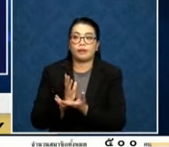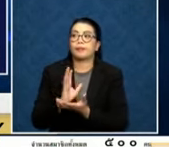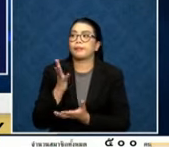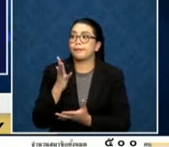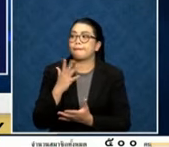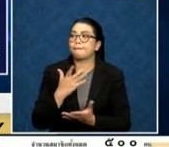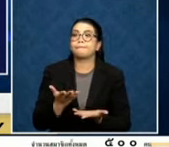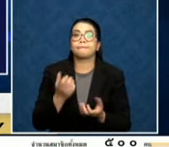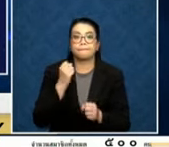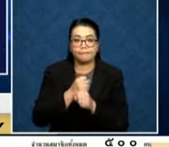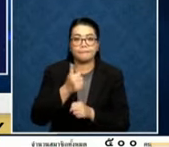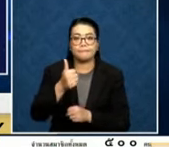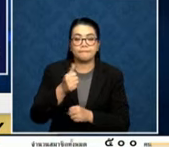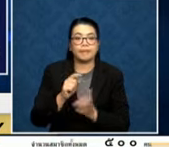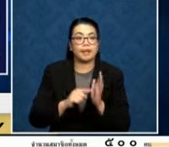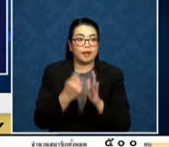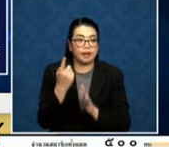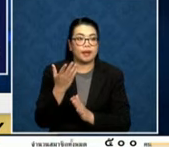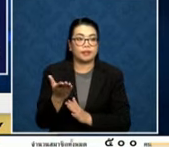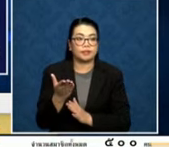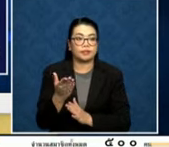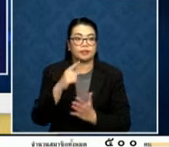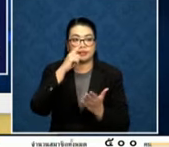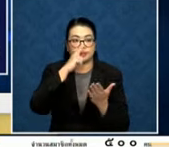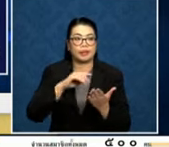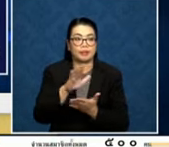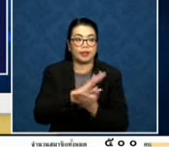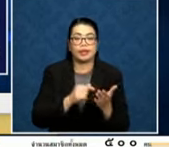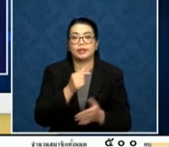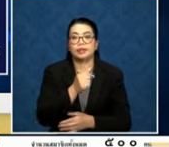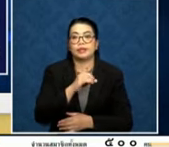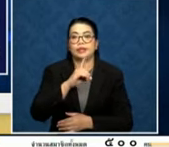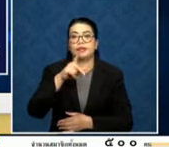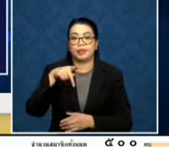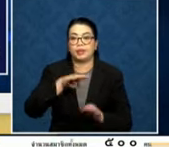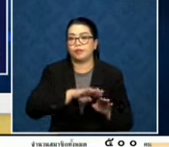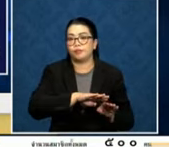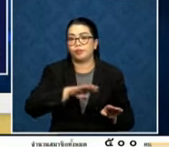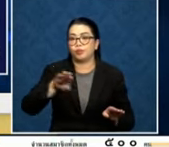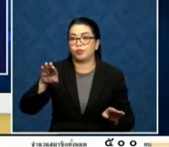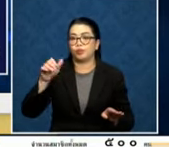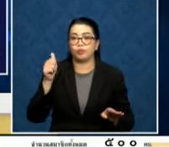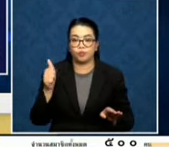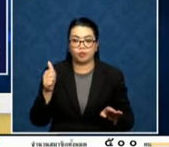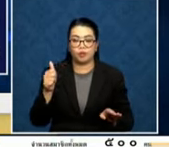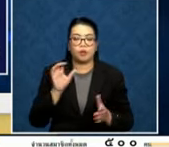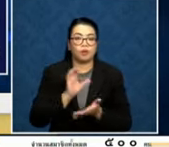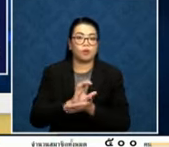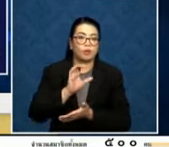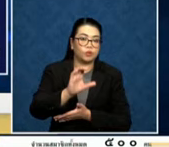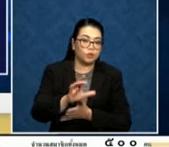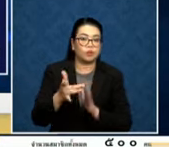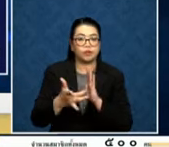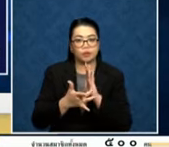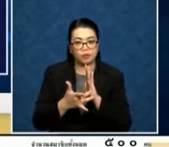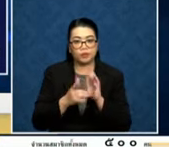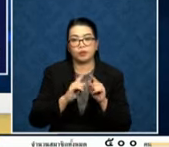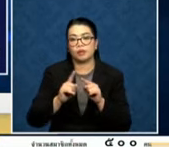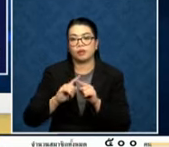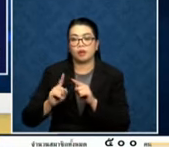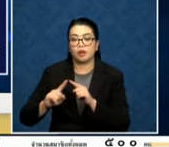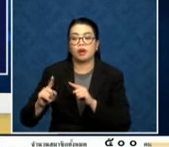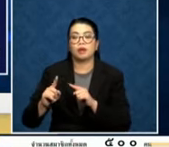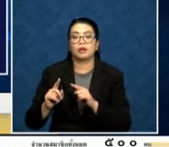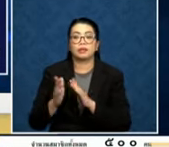ขึ้นในทุกระดับอย่างแรกครับระดับประเทศ GDPของประเทศเราจะโตขึ้นฮะการลงทุนในเทคโนโลยีในโครงสร้าง